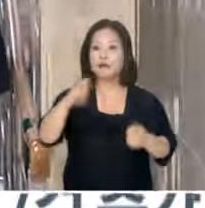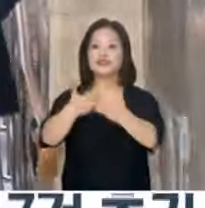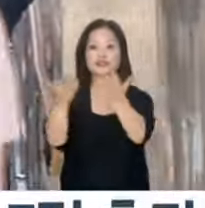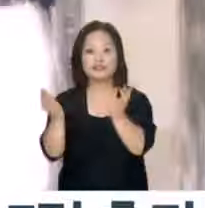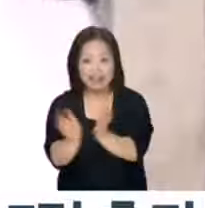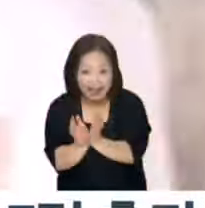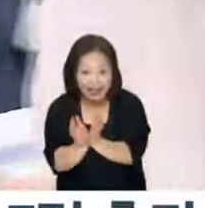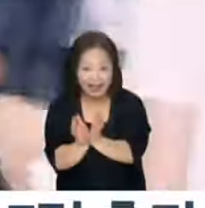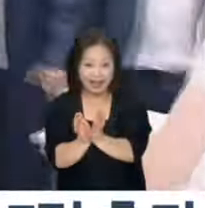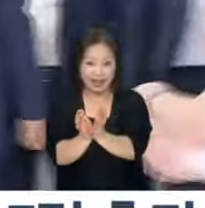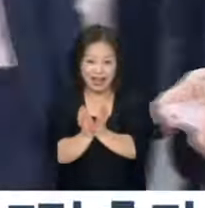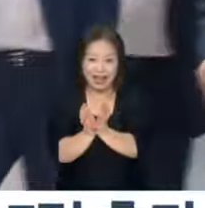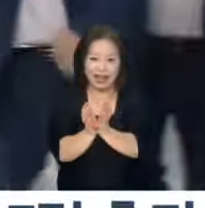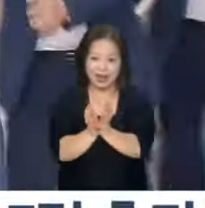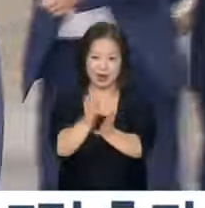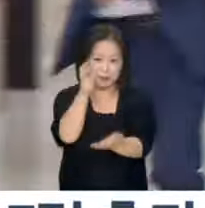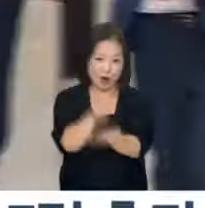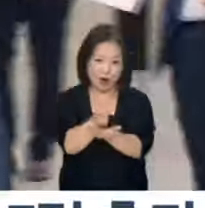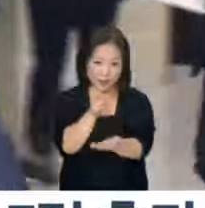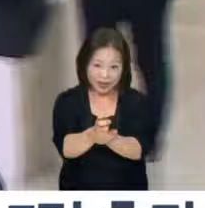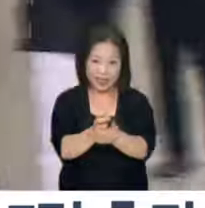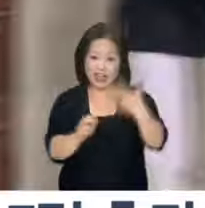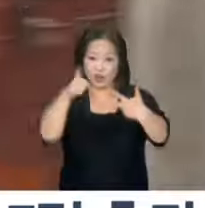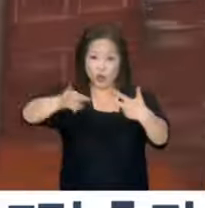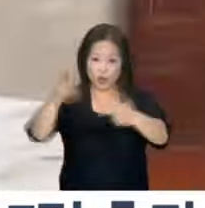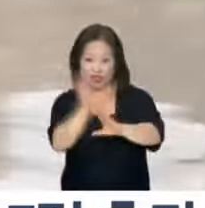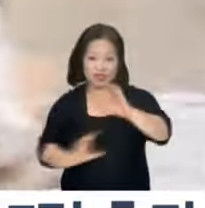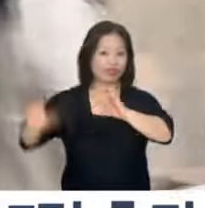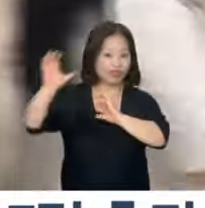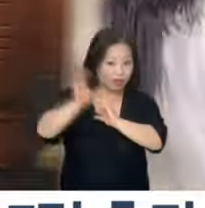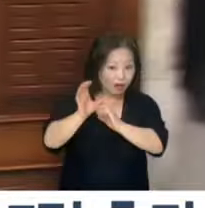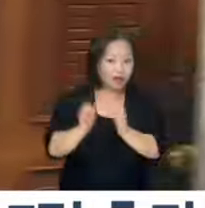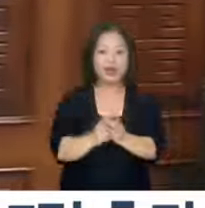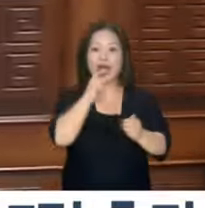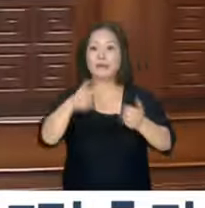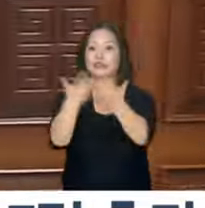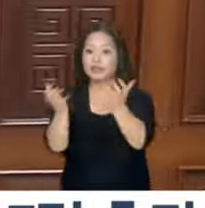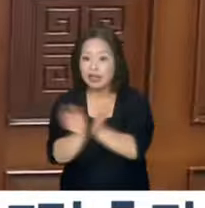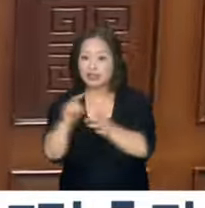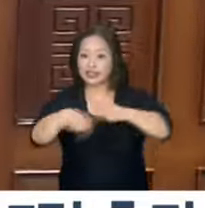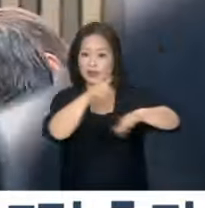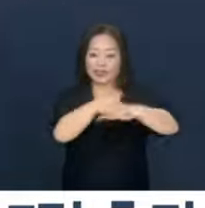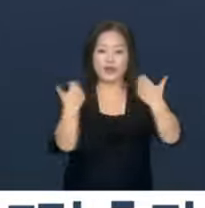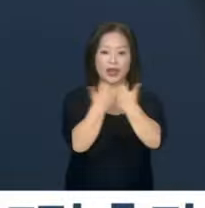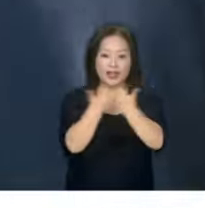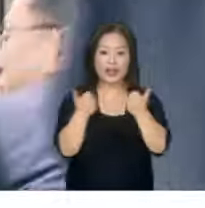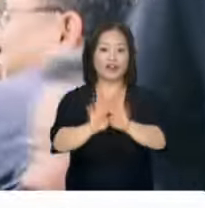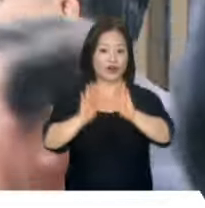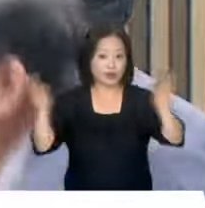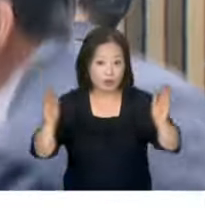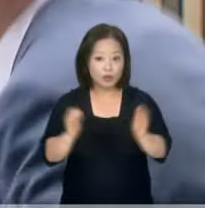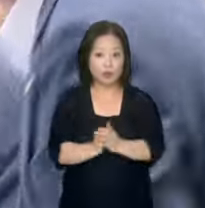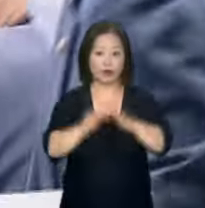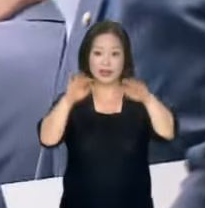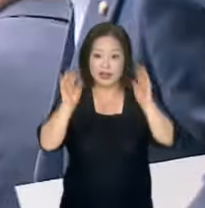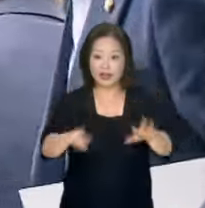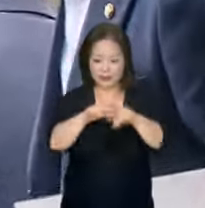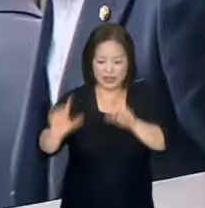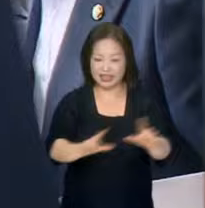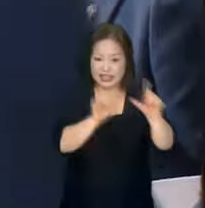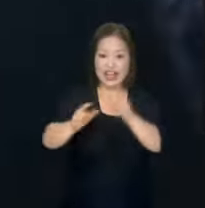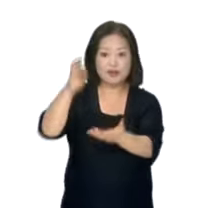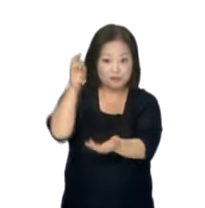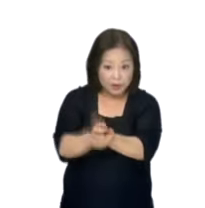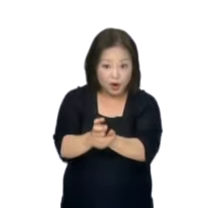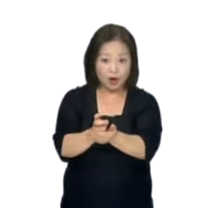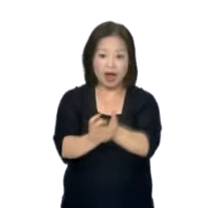더불어민주당의 당론 법안이 7건 추가됐습니다. 민주당은 정책의원총회를 열고 이같이 결정했습니다.